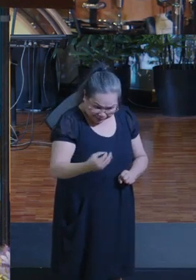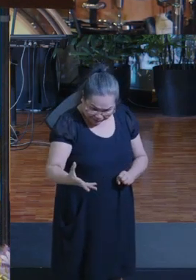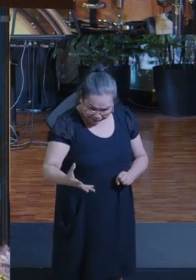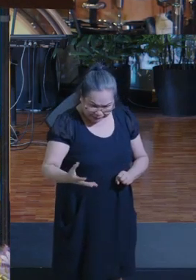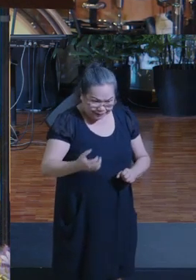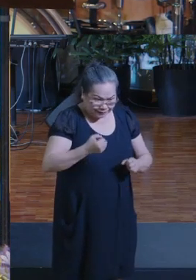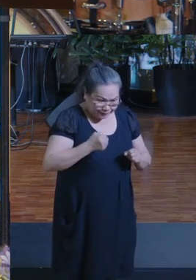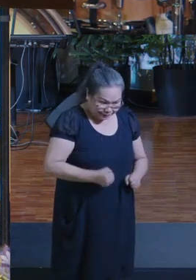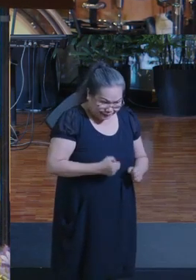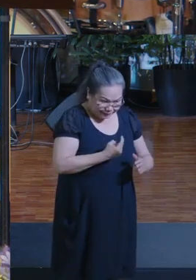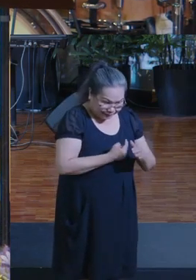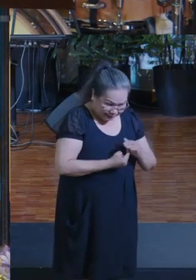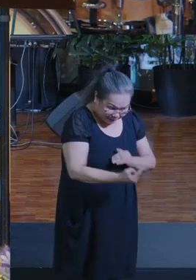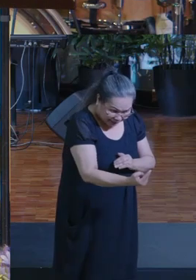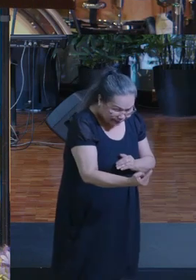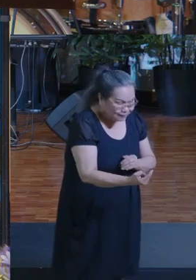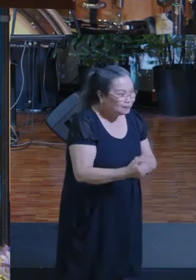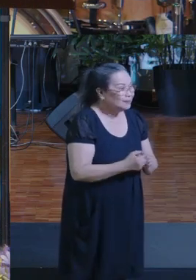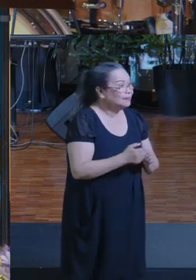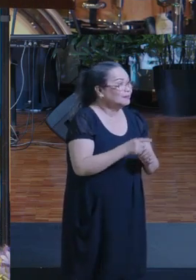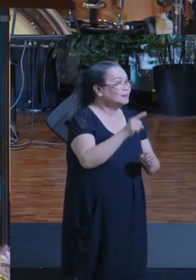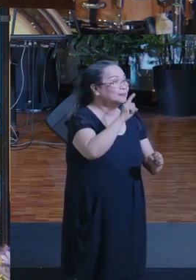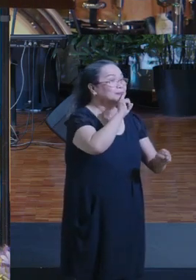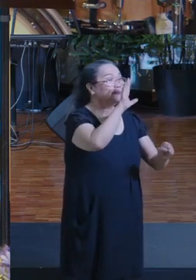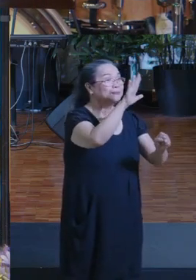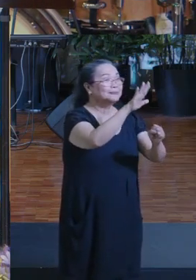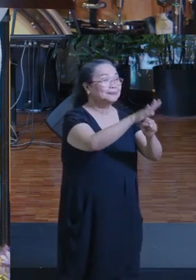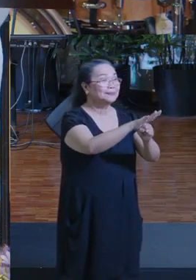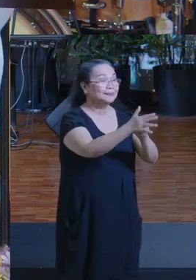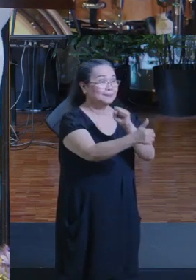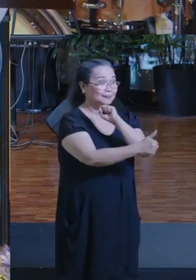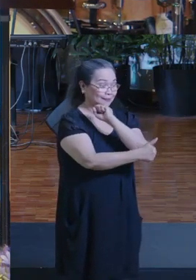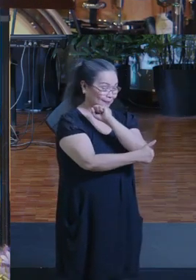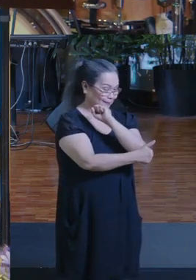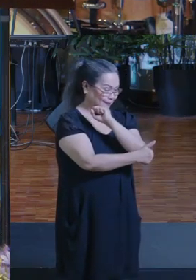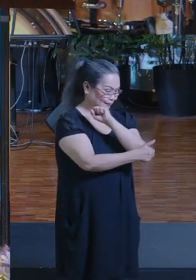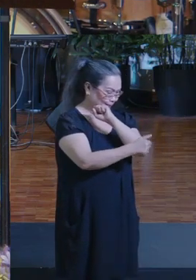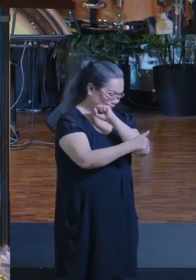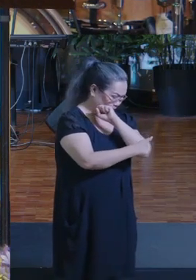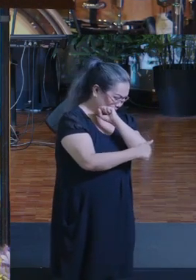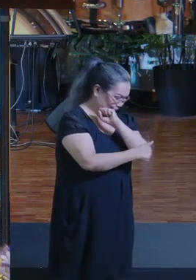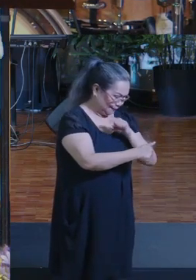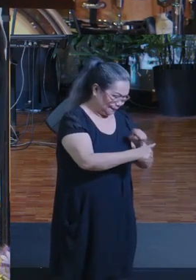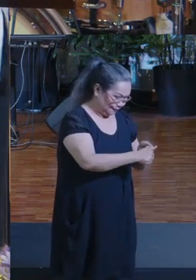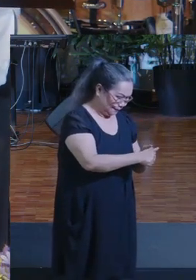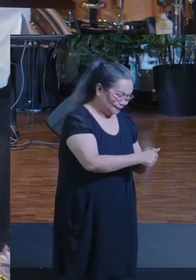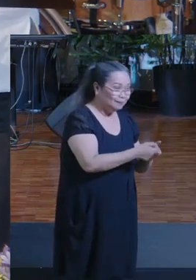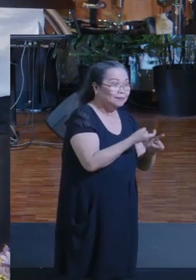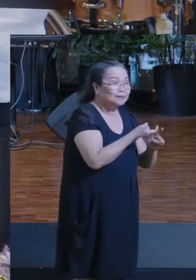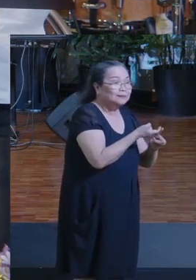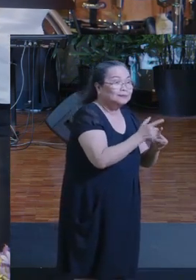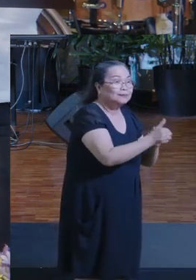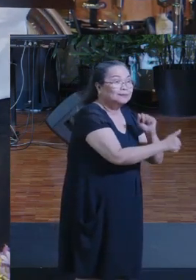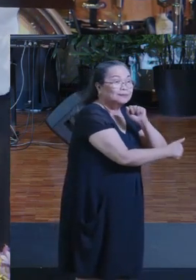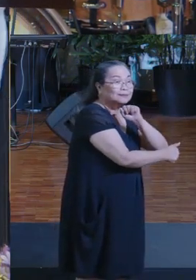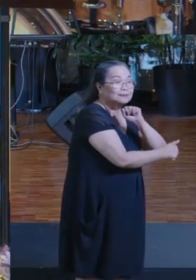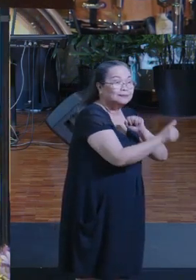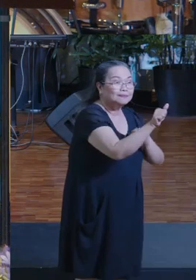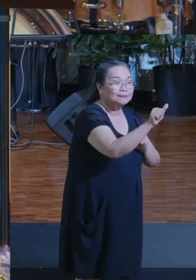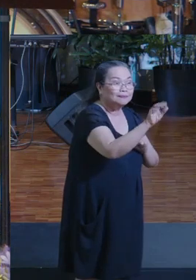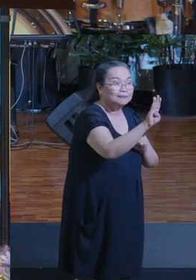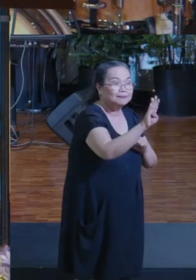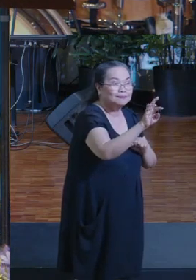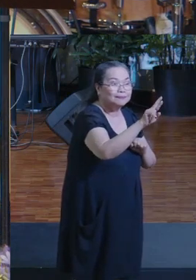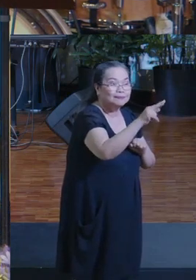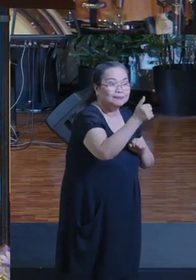Pero malinaw na sa pangako ng Diyos kay Abraham, yung pangakong yon ay magmumula kay Abraham at mula kay Abraham sa lahat ng